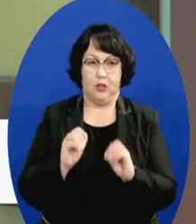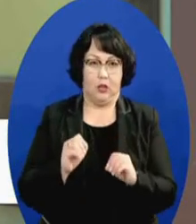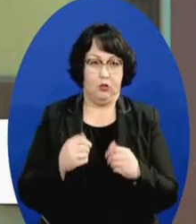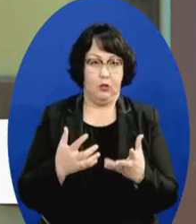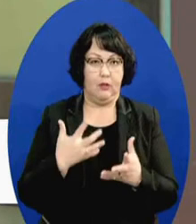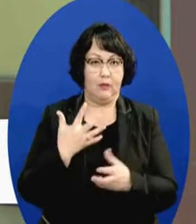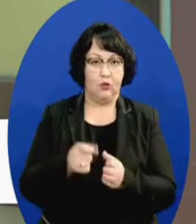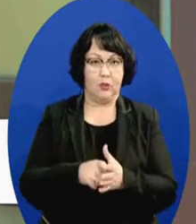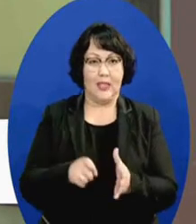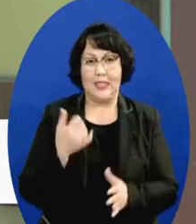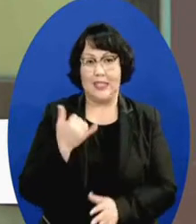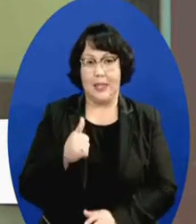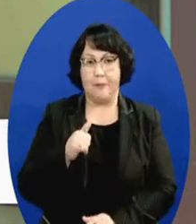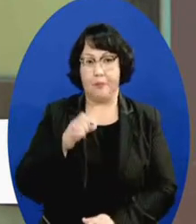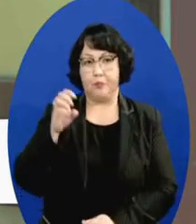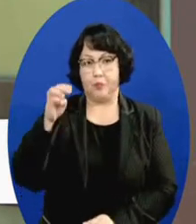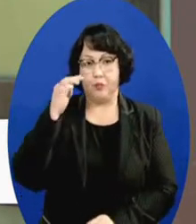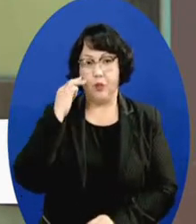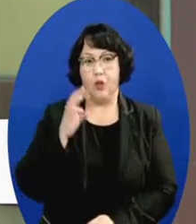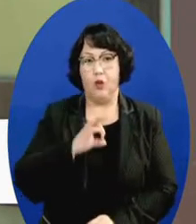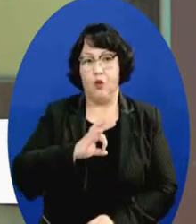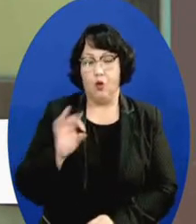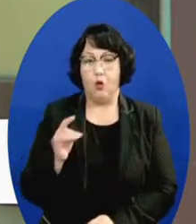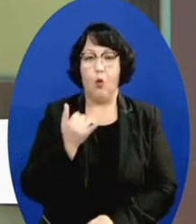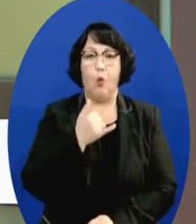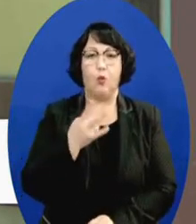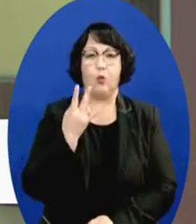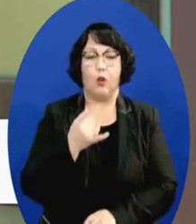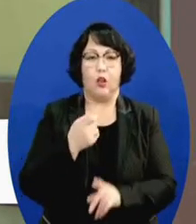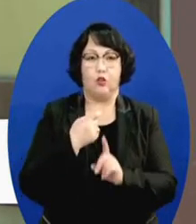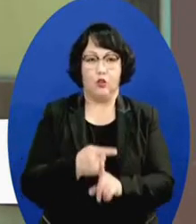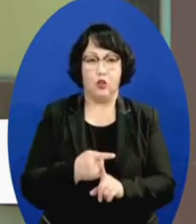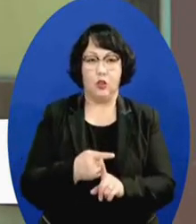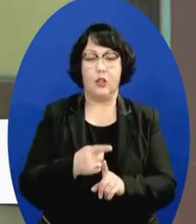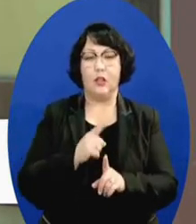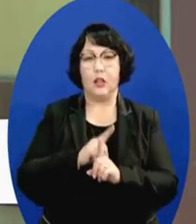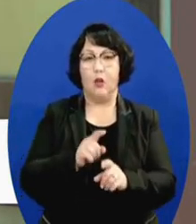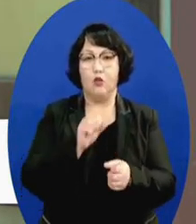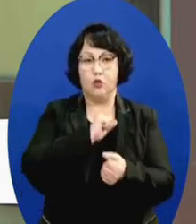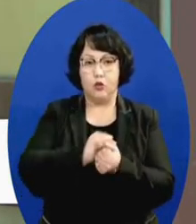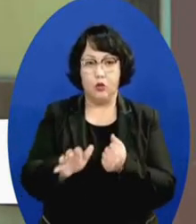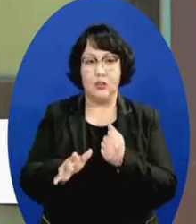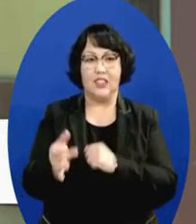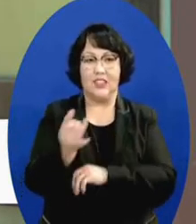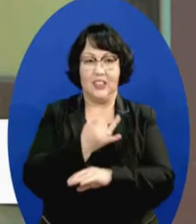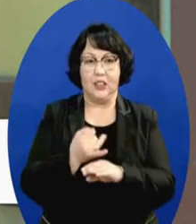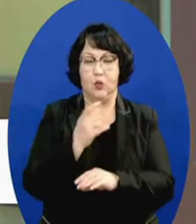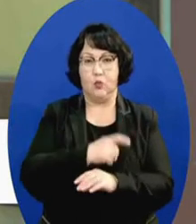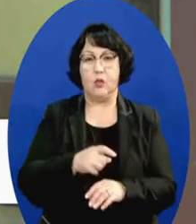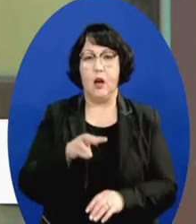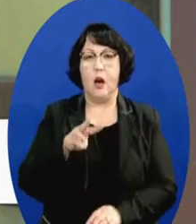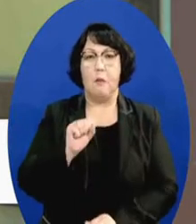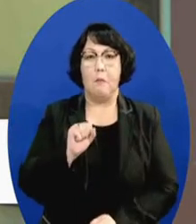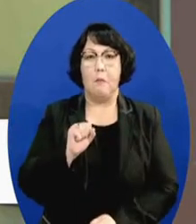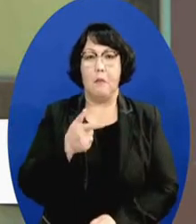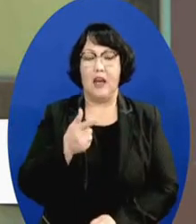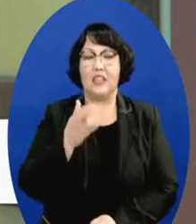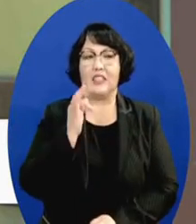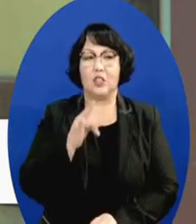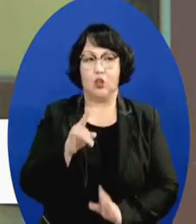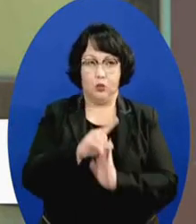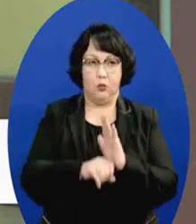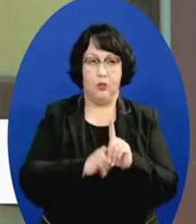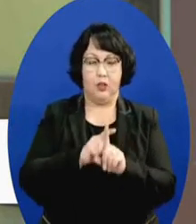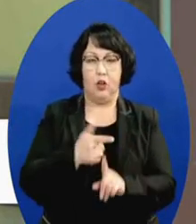одоо үйлдвэрлэлийн туршлагатай өөр одоо Уул Уурхайн мэрэгчлэр төгссөн инженерүүдийг магистрийн хөтөлбөрөөр нь мөн